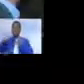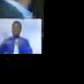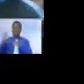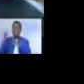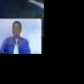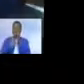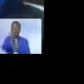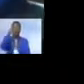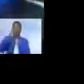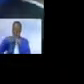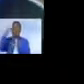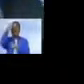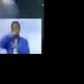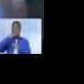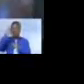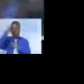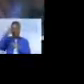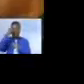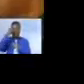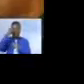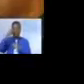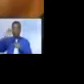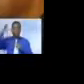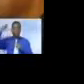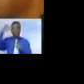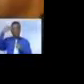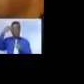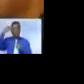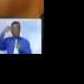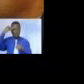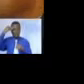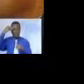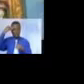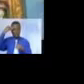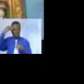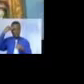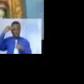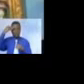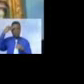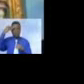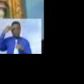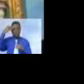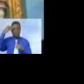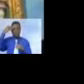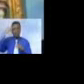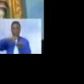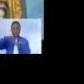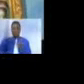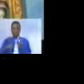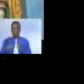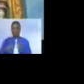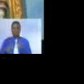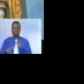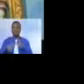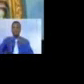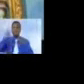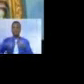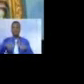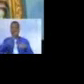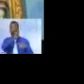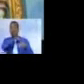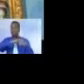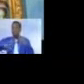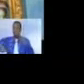l'Afrique. Le premier ministre chef du gouvernement marocain, Abdel Illah Ben Kirane, représentait Français, le souverain